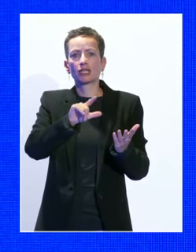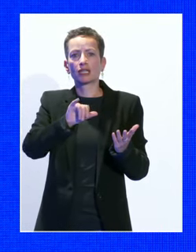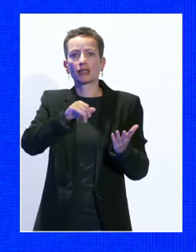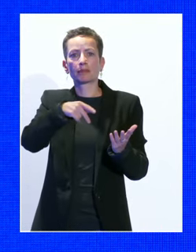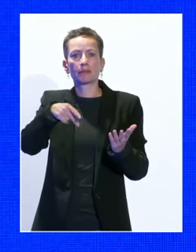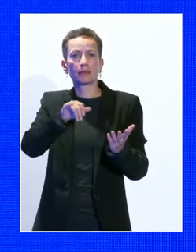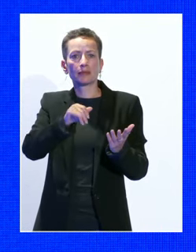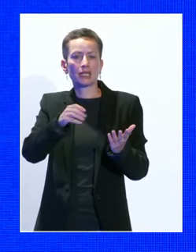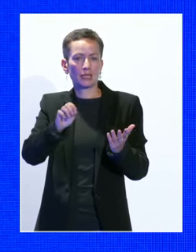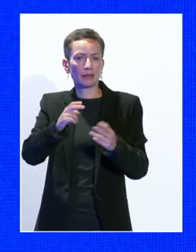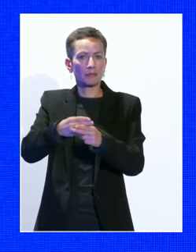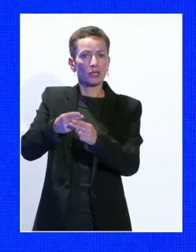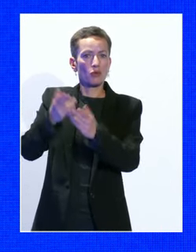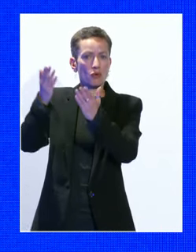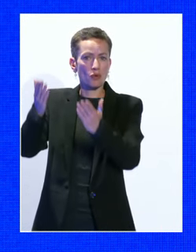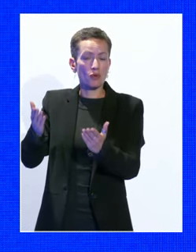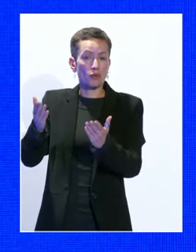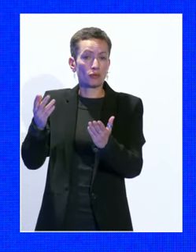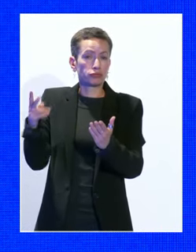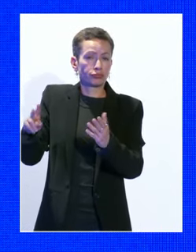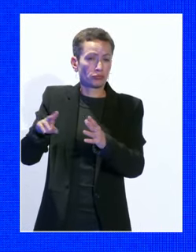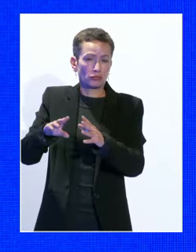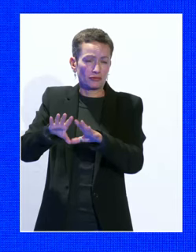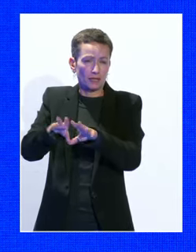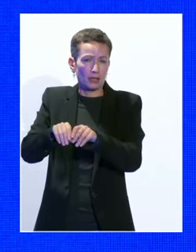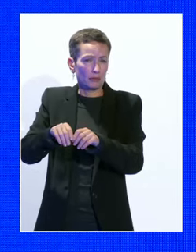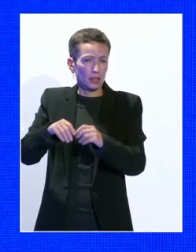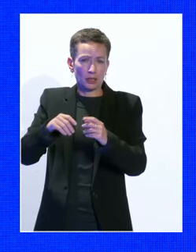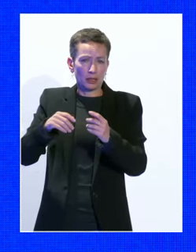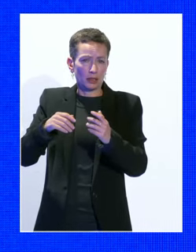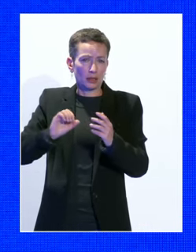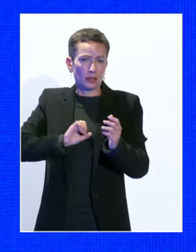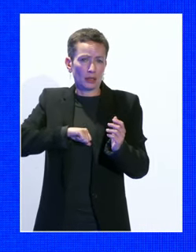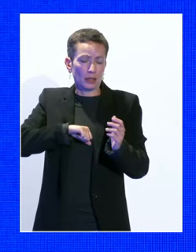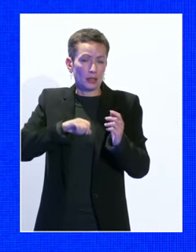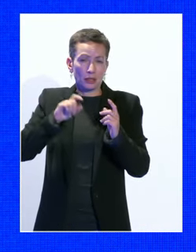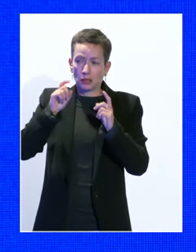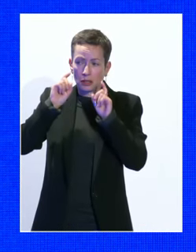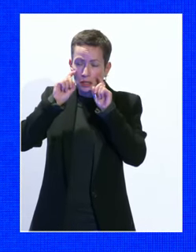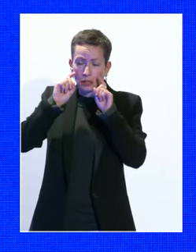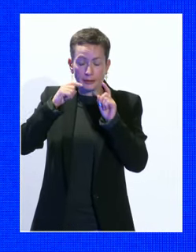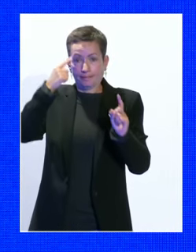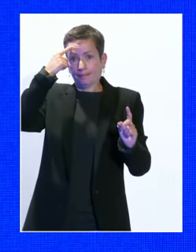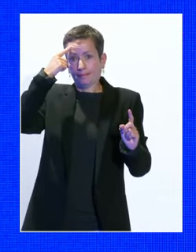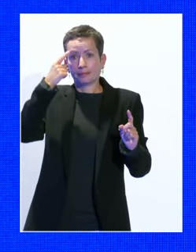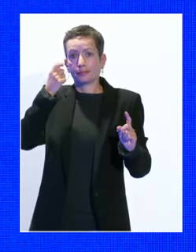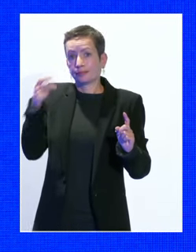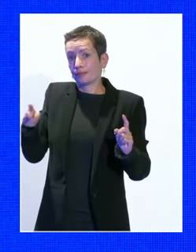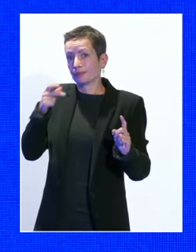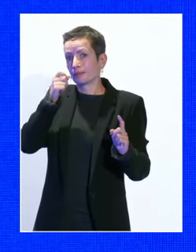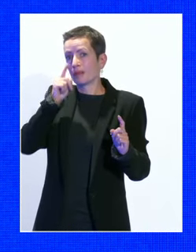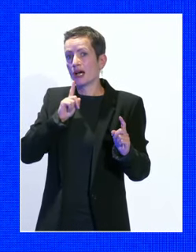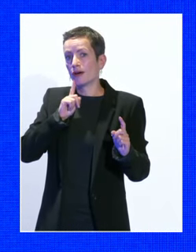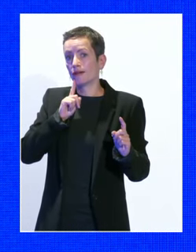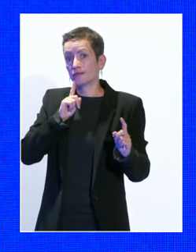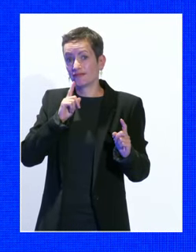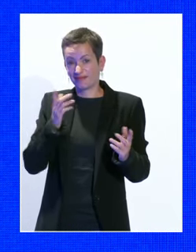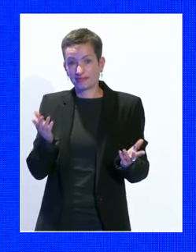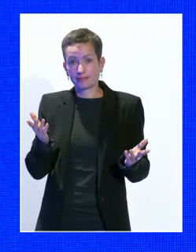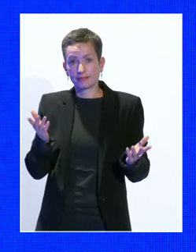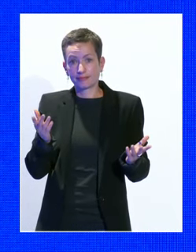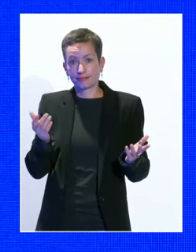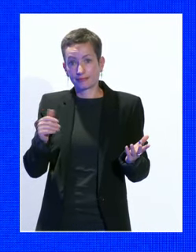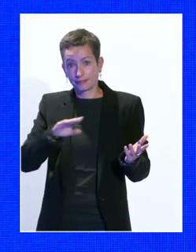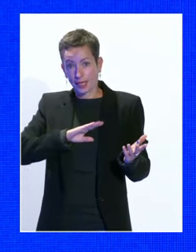que tant des siens pleurent, et je pense à ses parents, précisément parce que